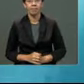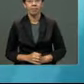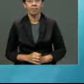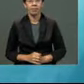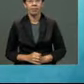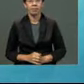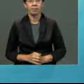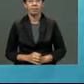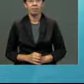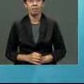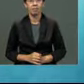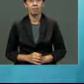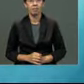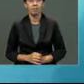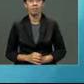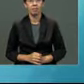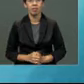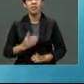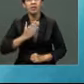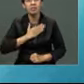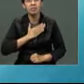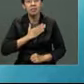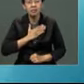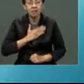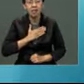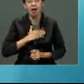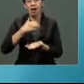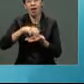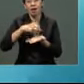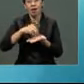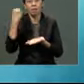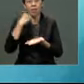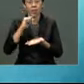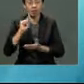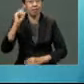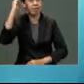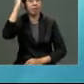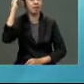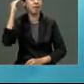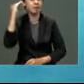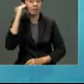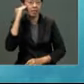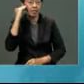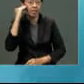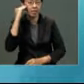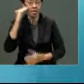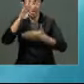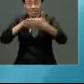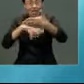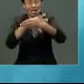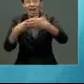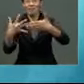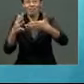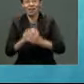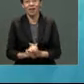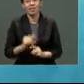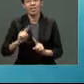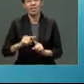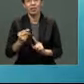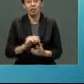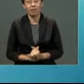ถึงอีกประเทศหนึ่งที่เราได้รายงานอยู่เป็นประจำก็คือเกาหลีใต้ไม่ได้อยู่ในตารางนี้แล้วนะครับเพราะว่าอยู่ที่อันดับ